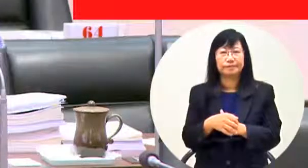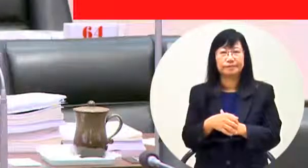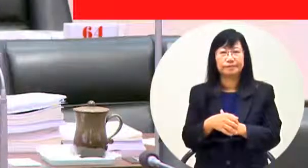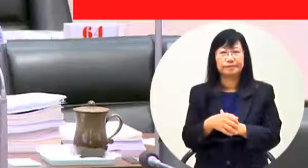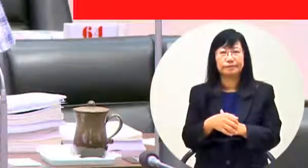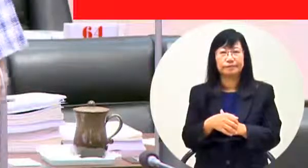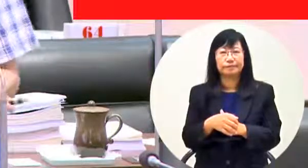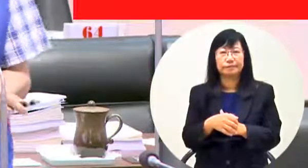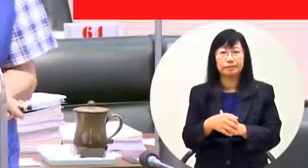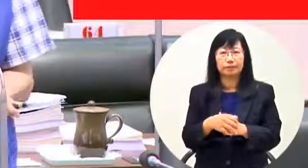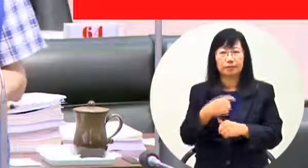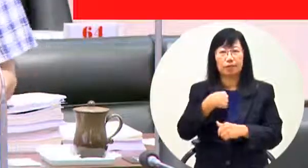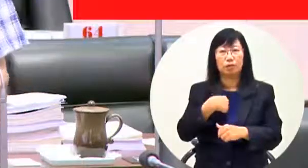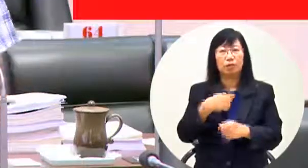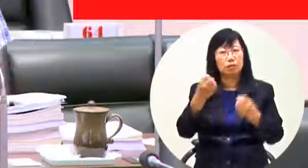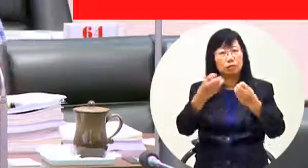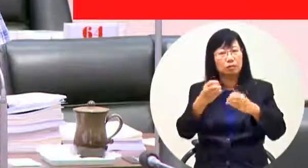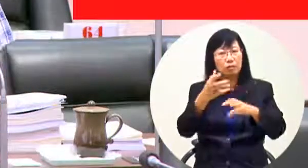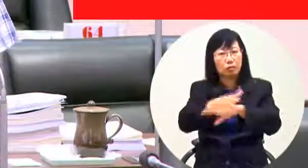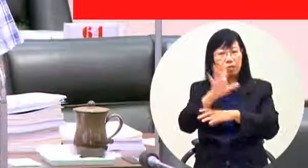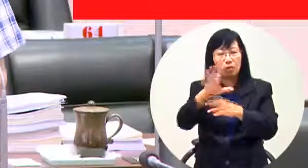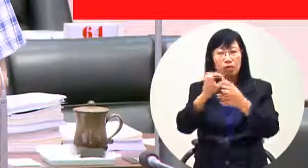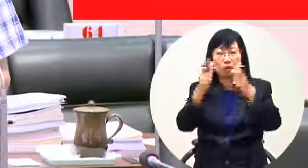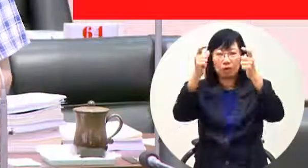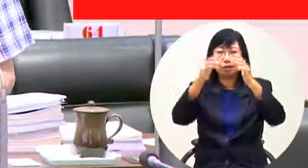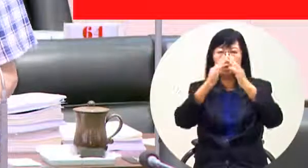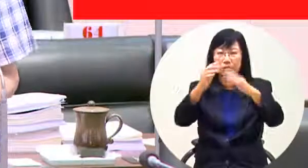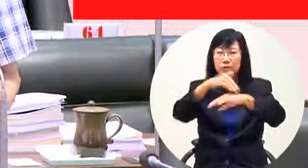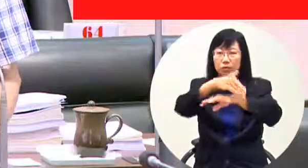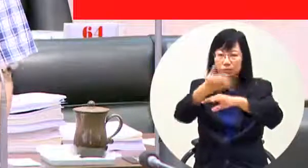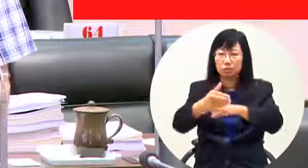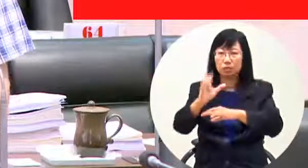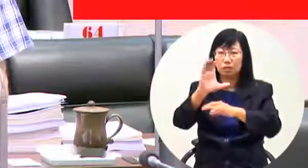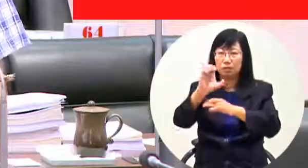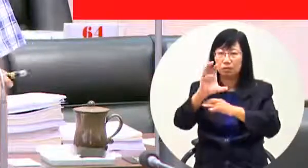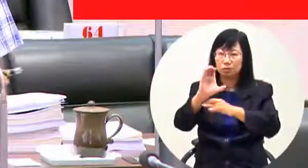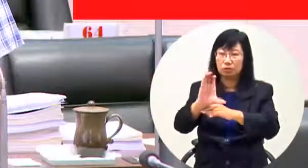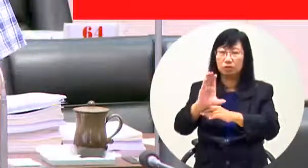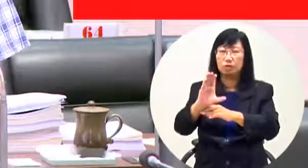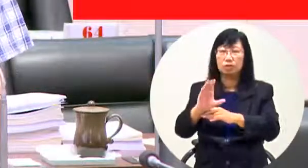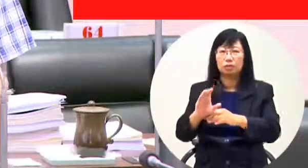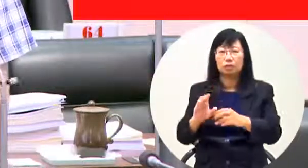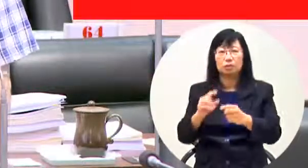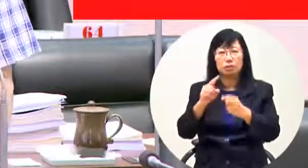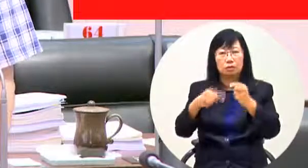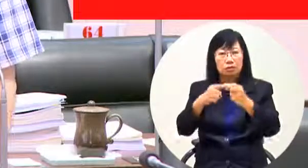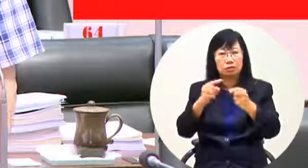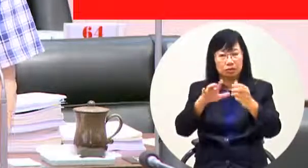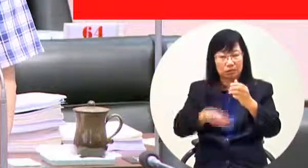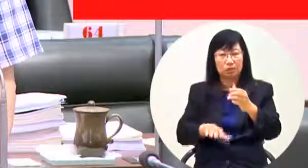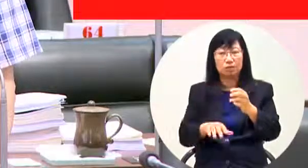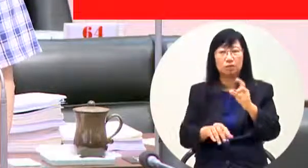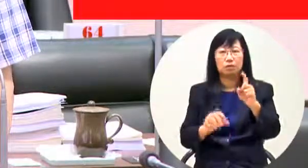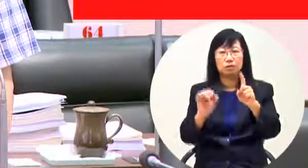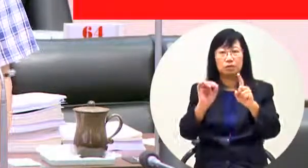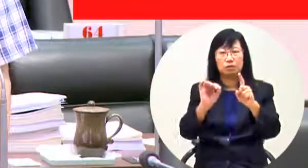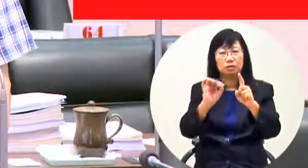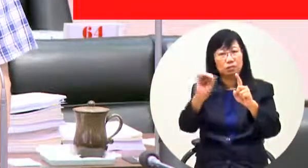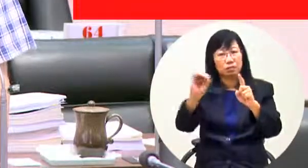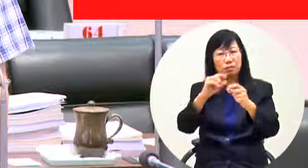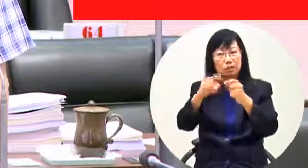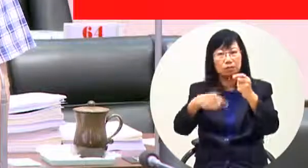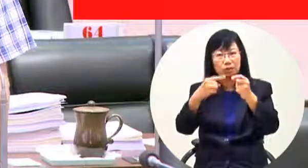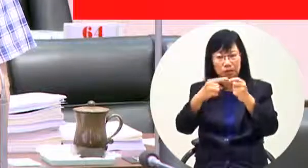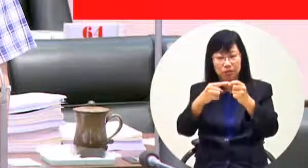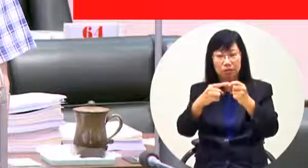县市合并在1999年底哈，民国100年。县市合并之后，市长，高雄